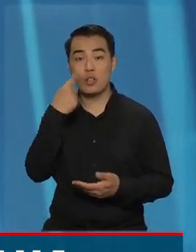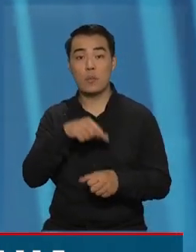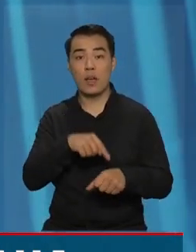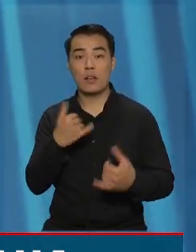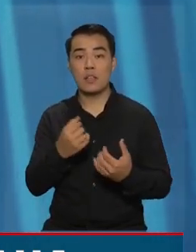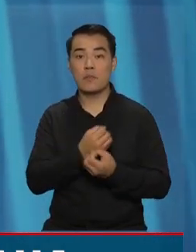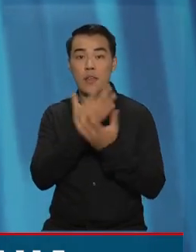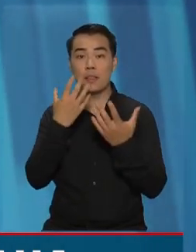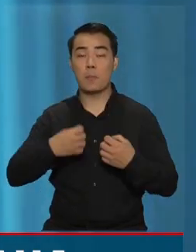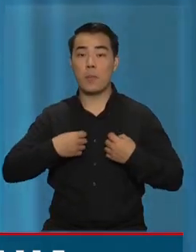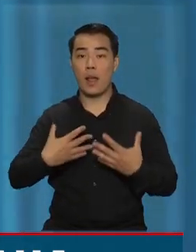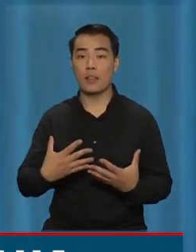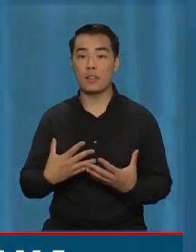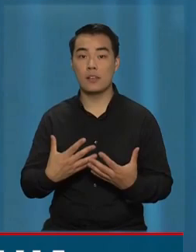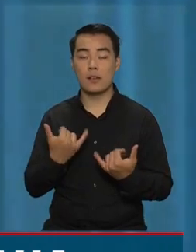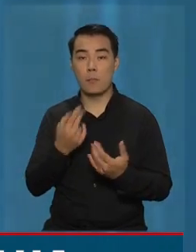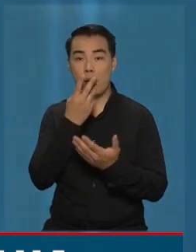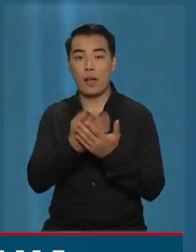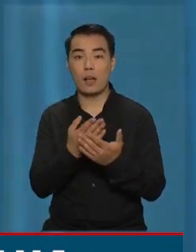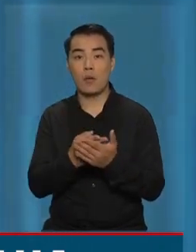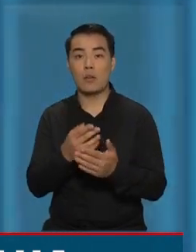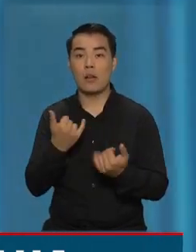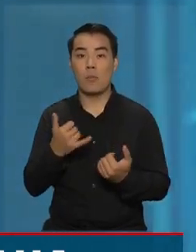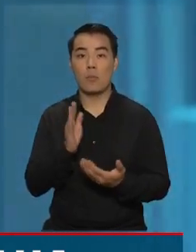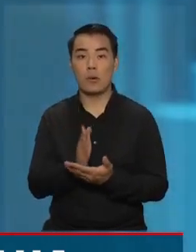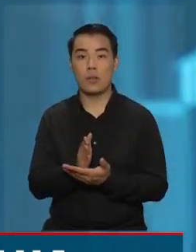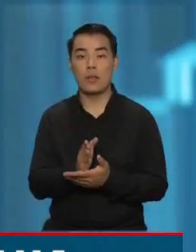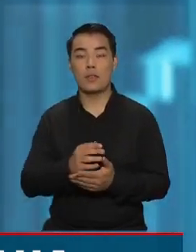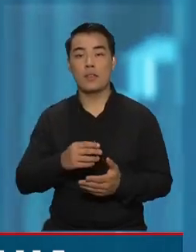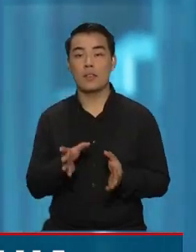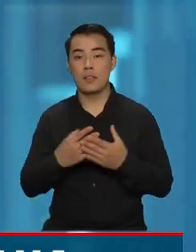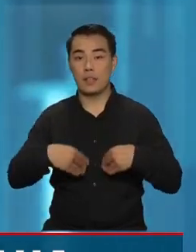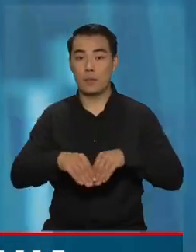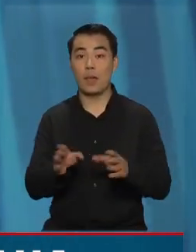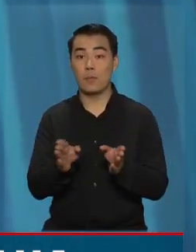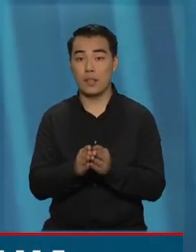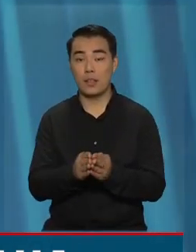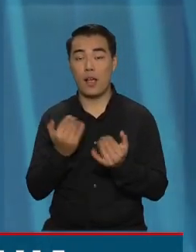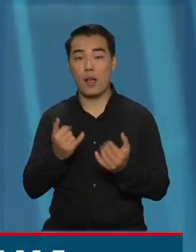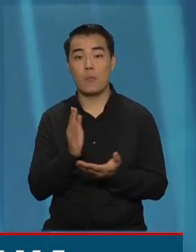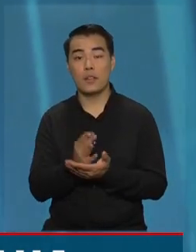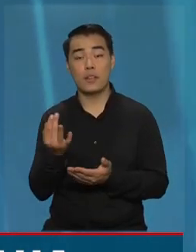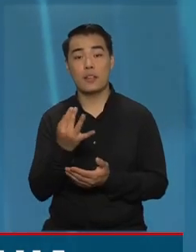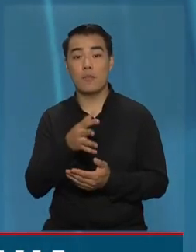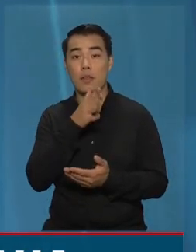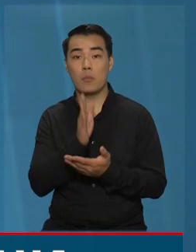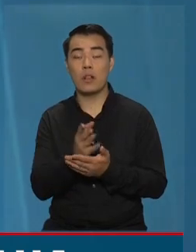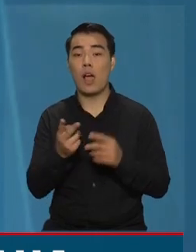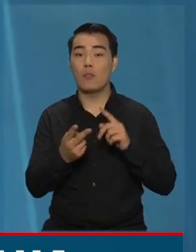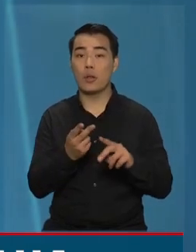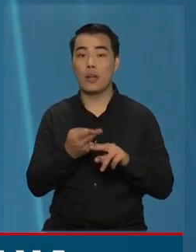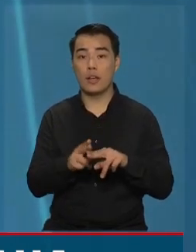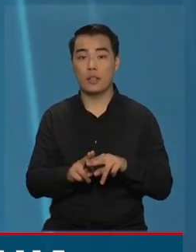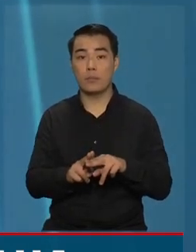светлый праздник в нашем календаре, то есть повод отдохнуть, побыть семьей, ну или провести как-то интересное время. А второе –